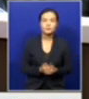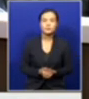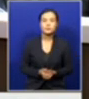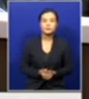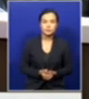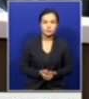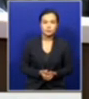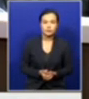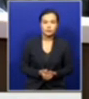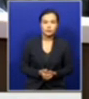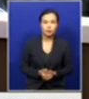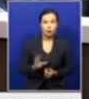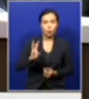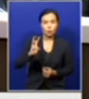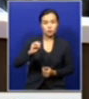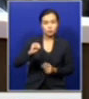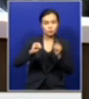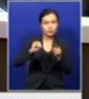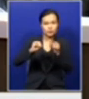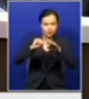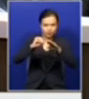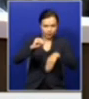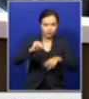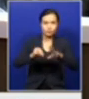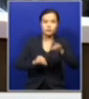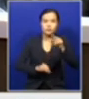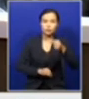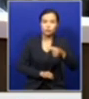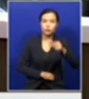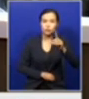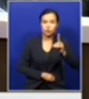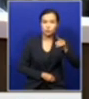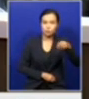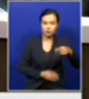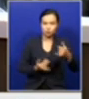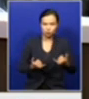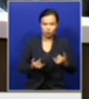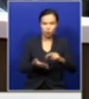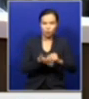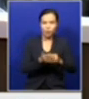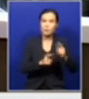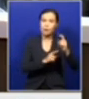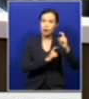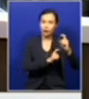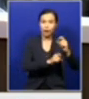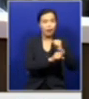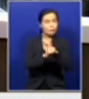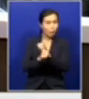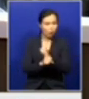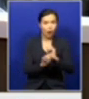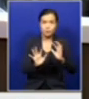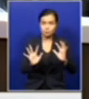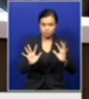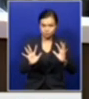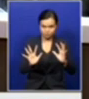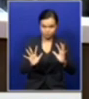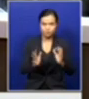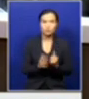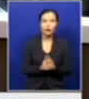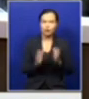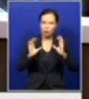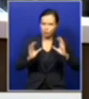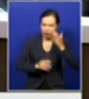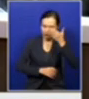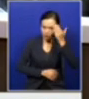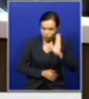คือไม่เกิน 60% ของ GDP ถ้าพูดง่ายๆก็คือเรายังอยู่ในระยะปลอดภัยค่ะแต่รัฐบาลอาจลืมไปว่า